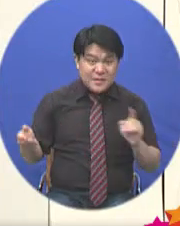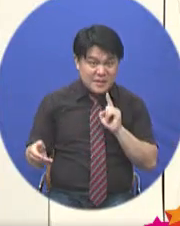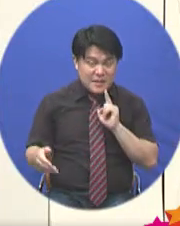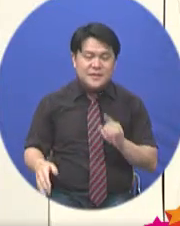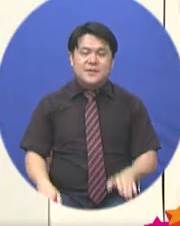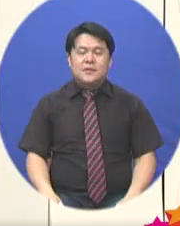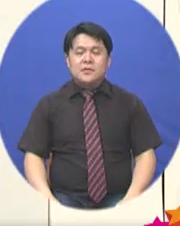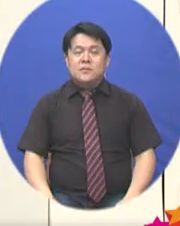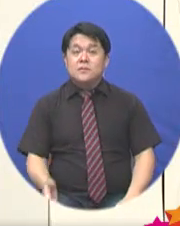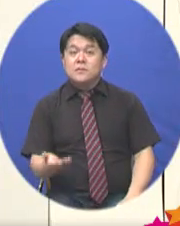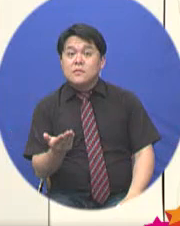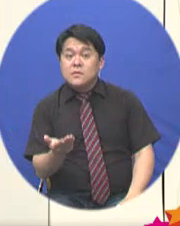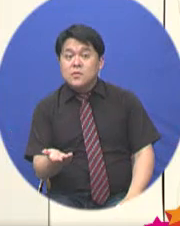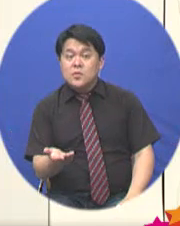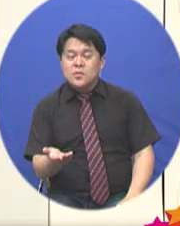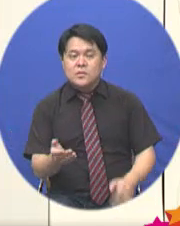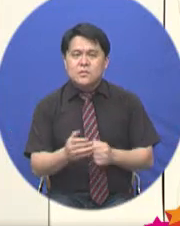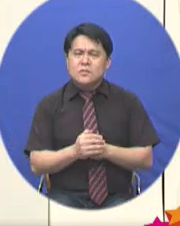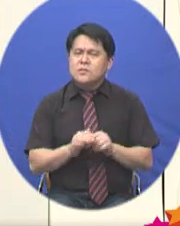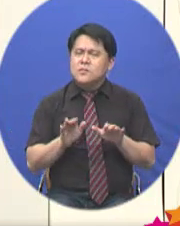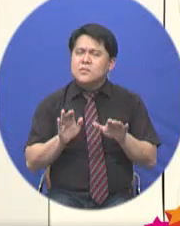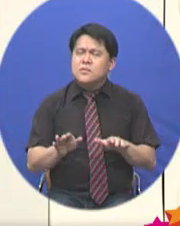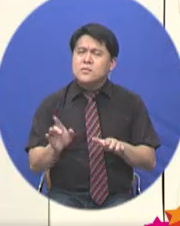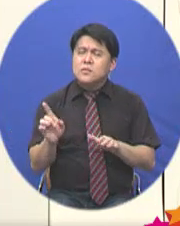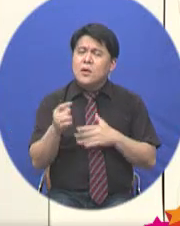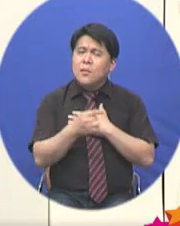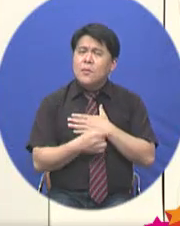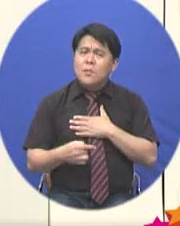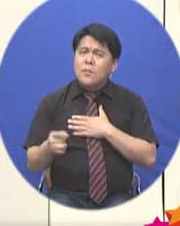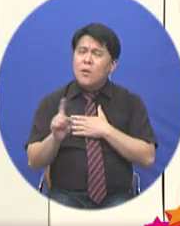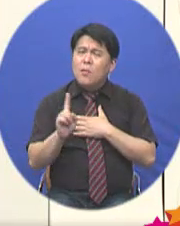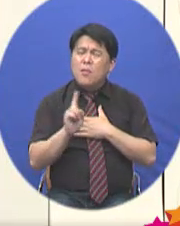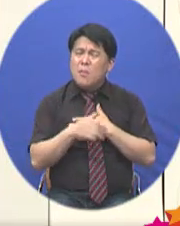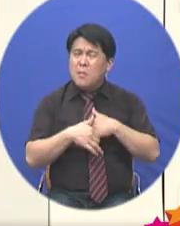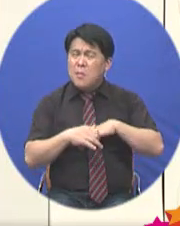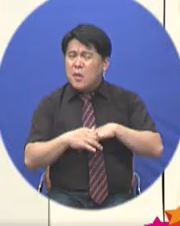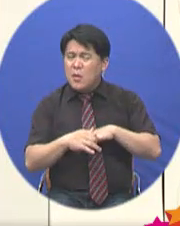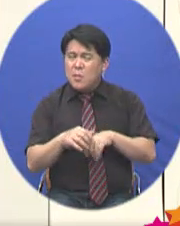아이고. 허명신님, 네. 어디가 조금 불편하신가요?